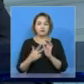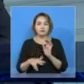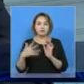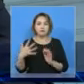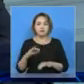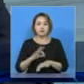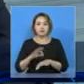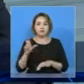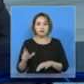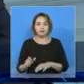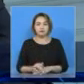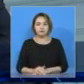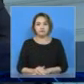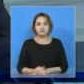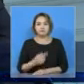адам.